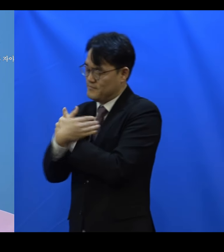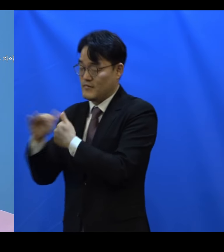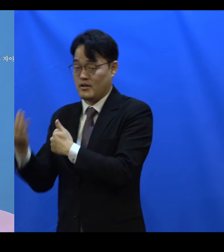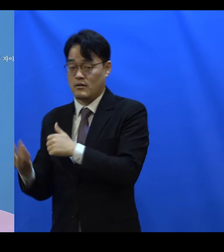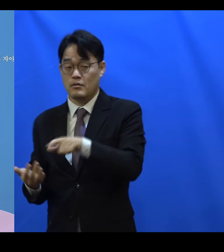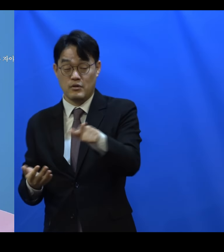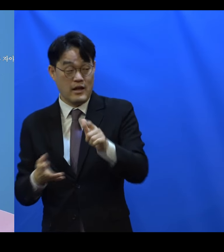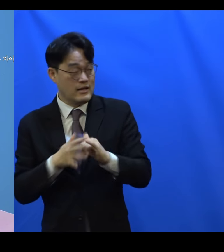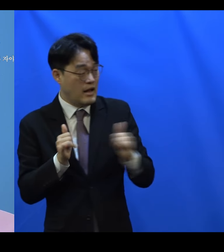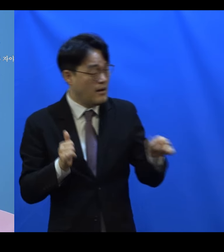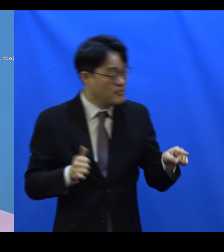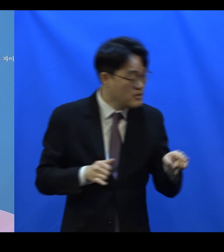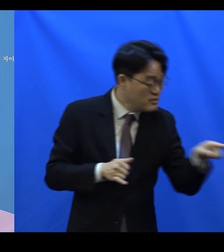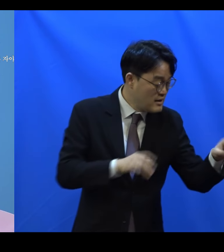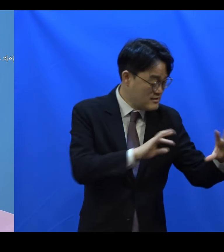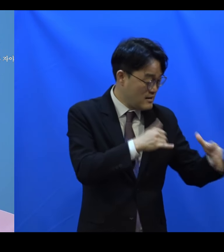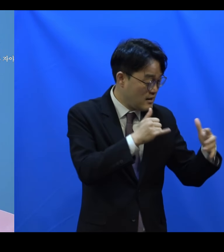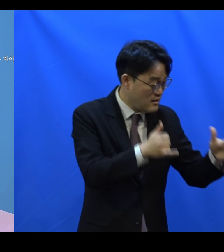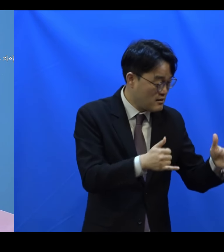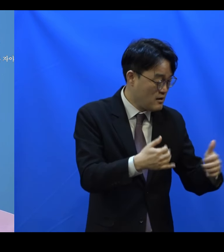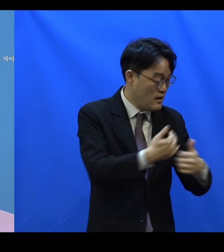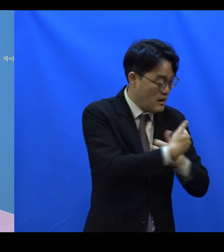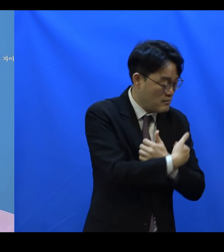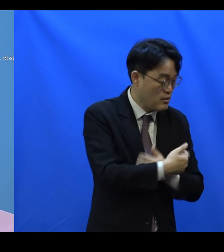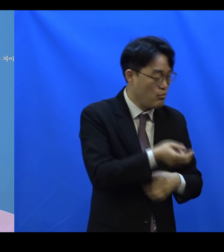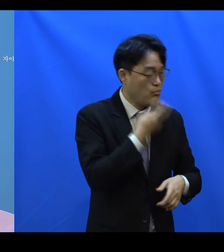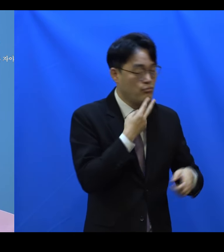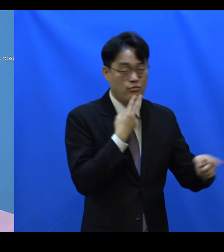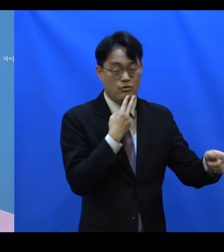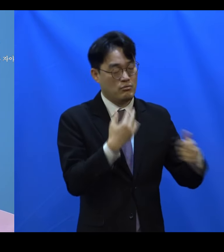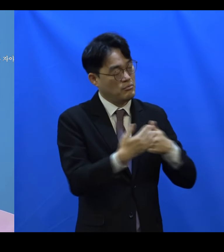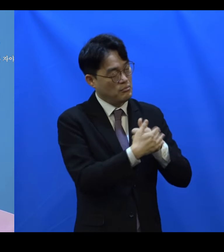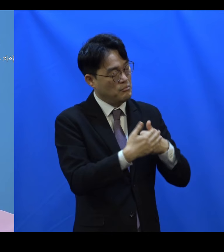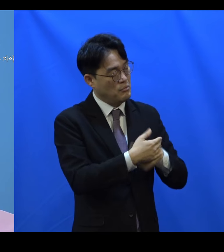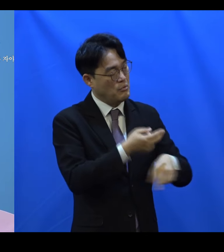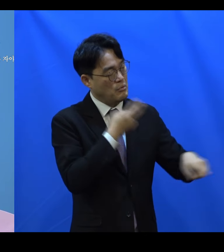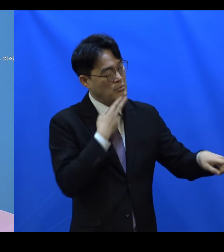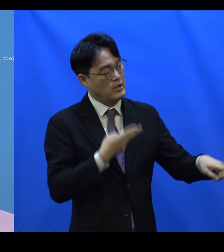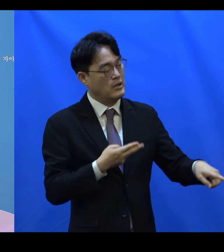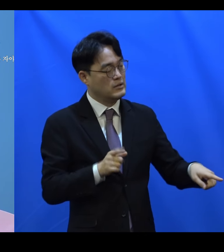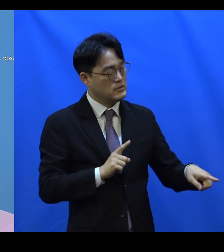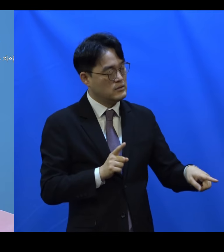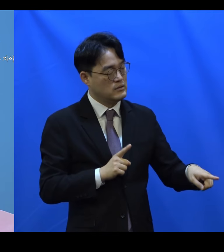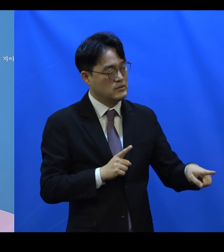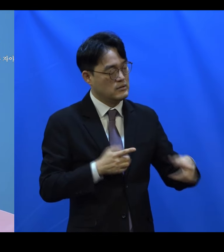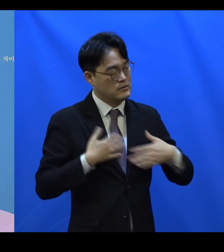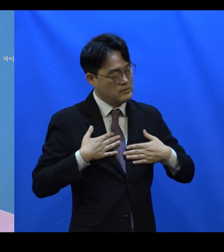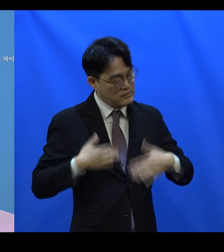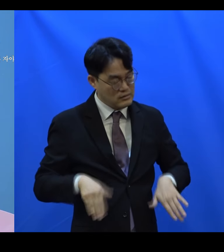있습니까? 외로우십니까? 봉사하다가 지쳤습니까? 주님은 우리를 닥달하시는 분이 아니에요.